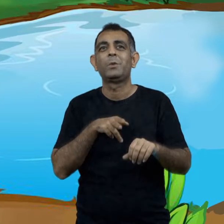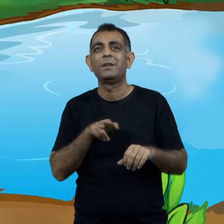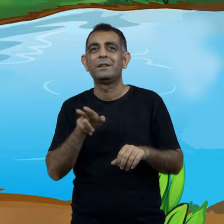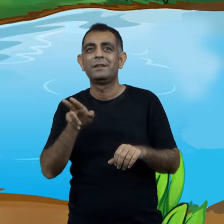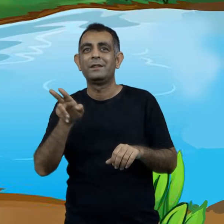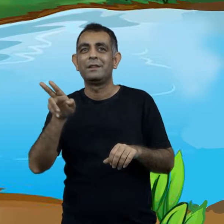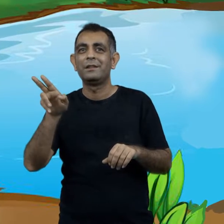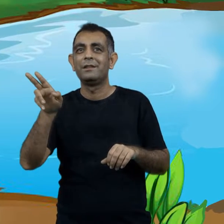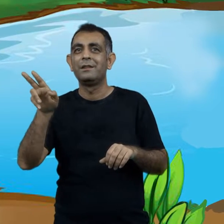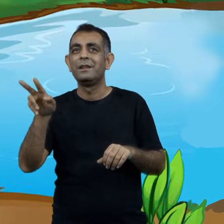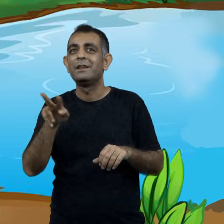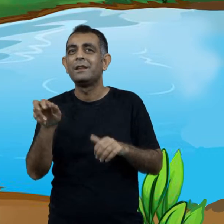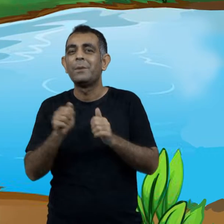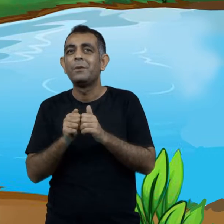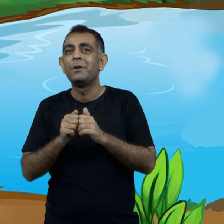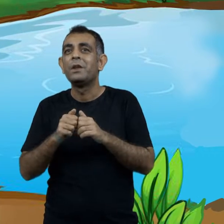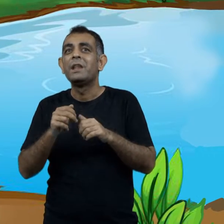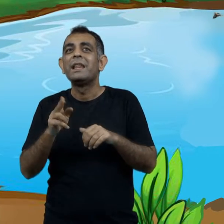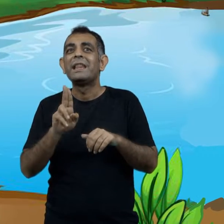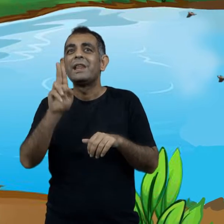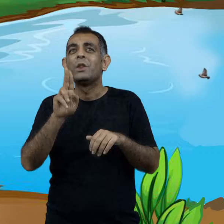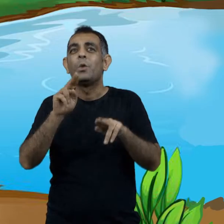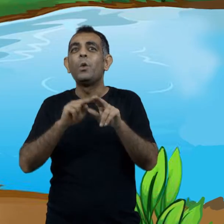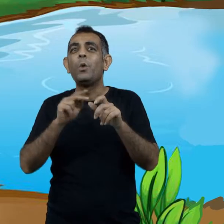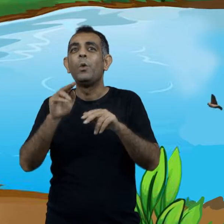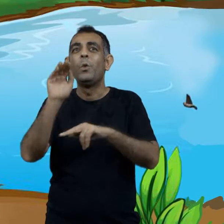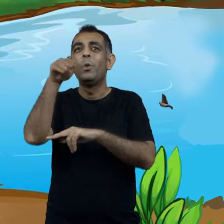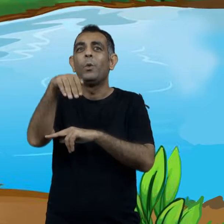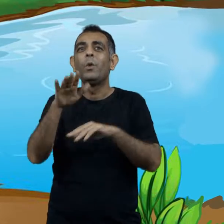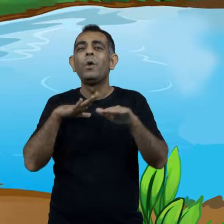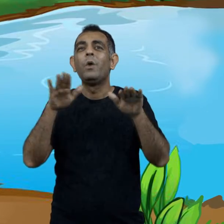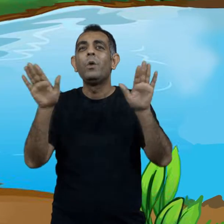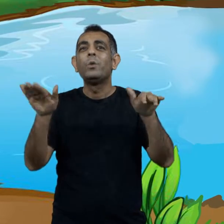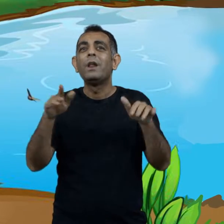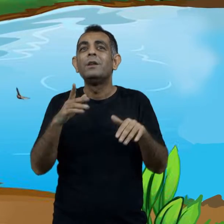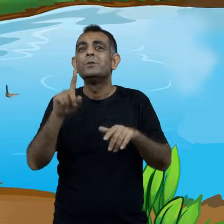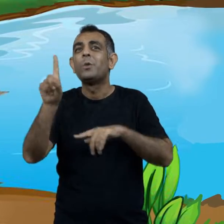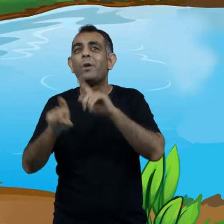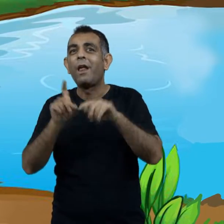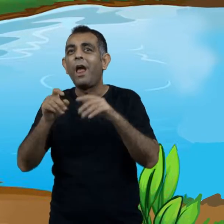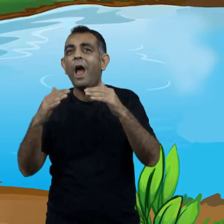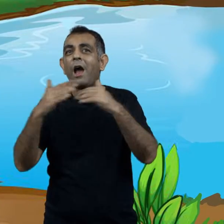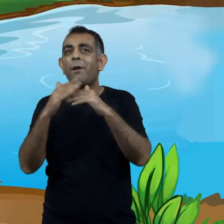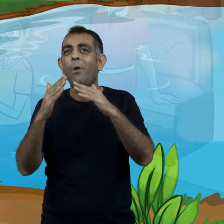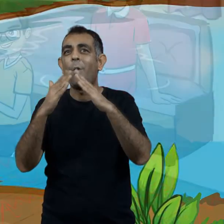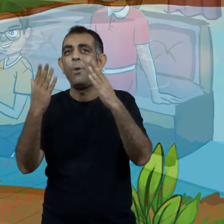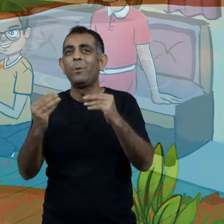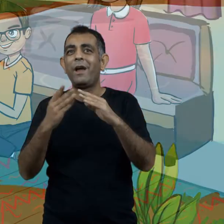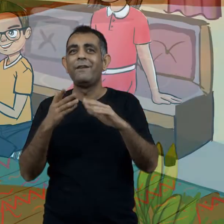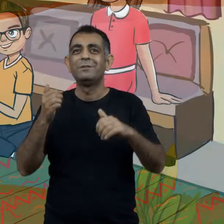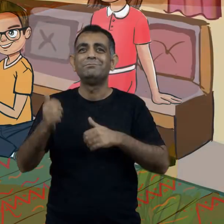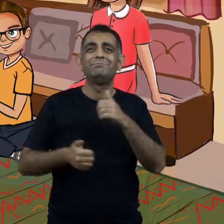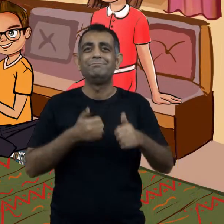gitmek için yola koyuldular. İkisi de yol boyunca yedi kuğular hakkında sorular sorup durdular. Akşam olup